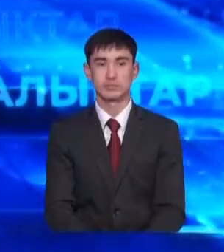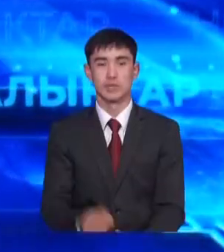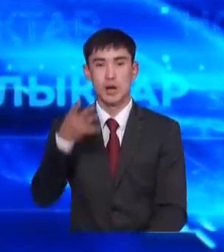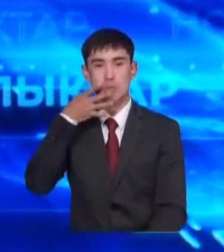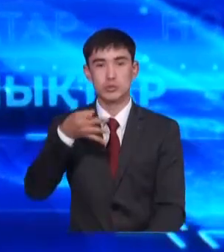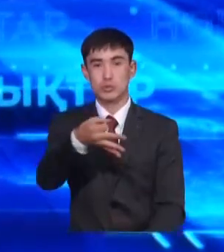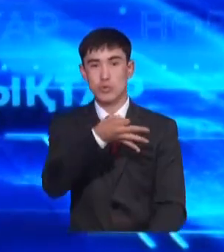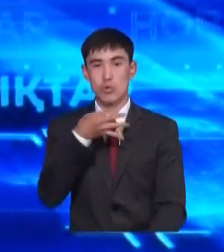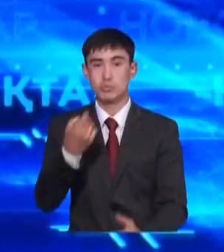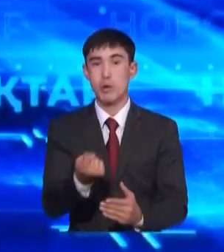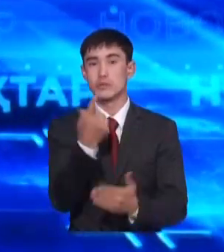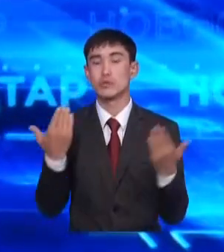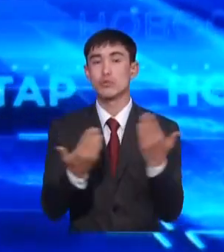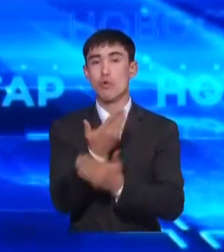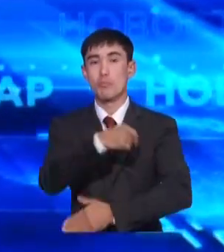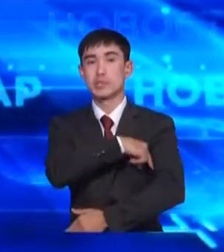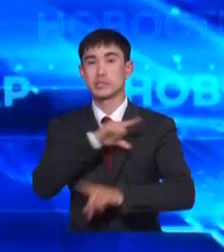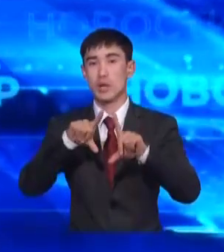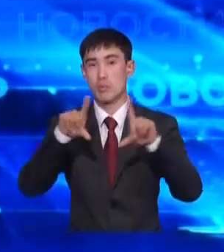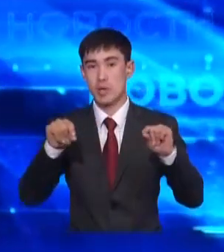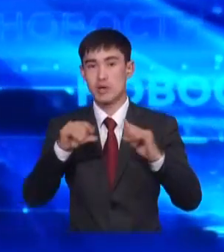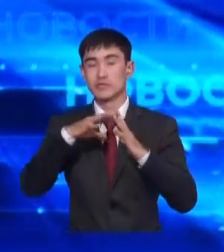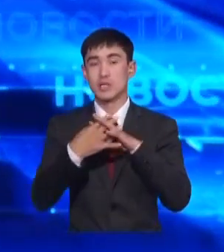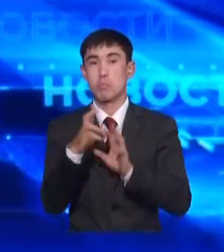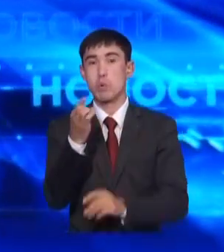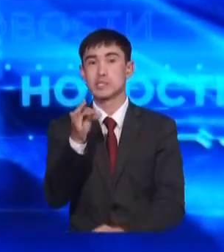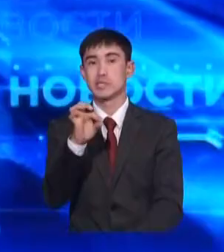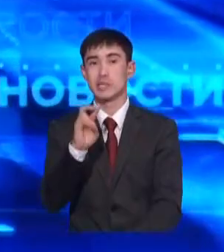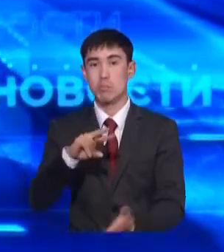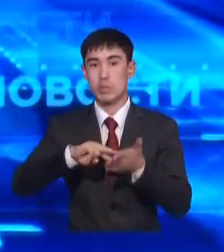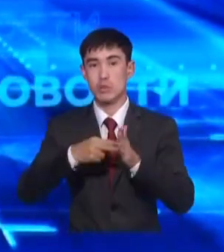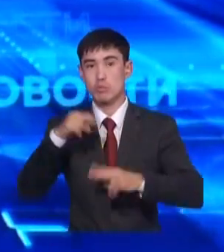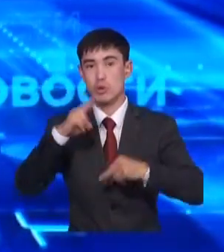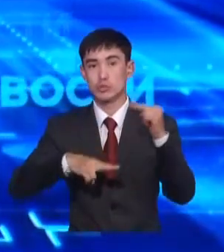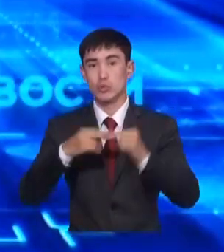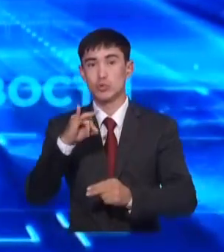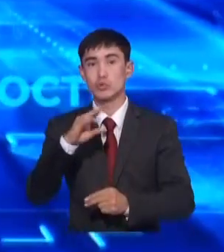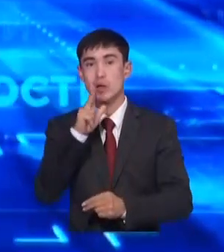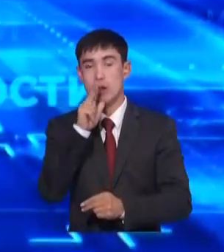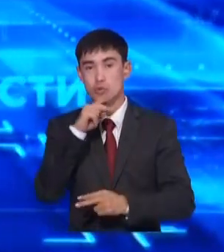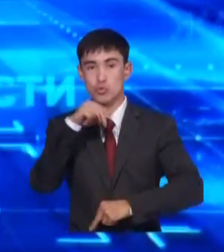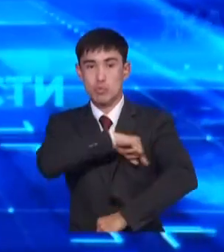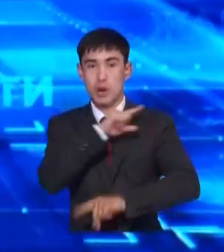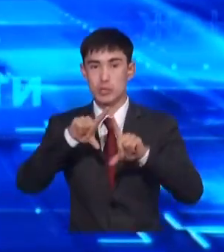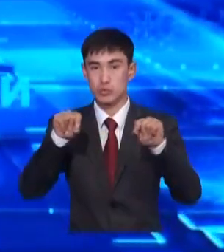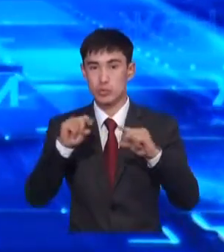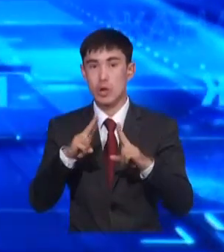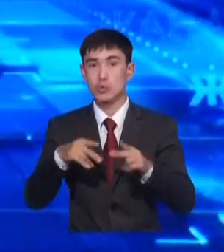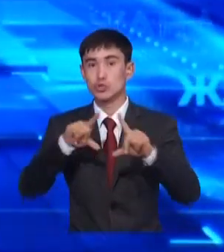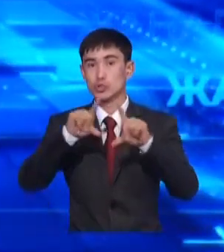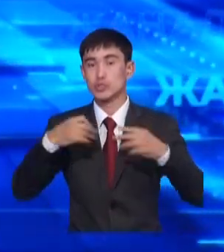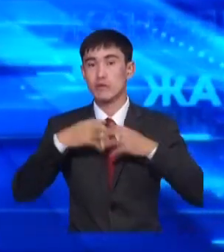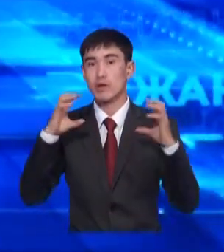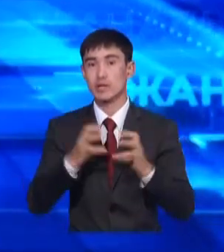В Алматинской области появится новый медицинский объект. В селе Байсерке планируют построить южнокорейскую больницу. Как